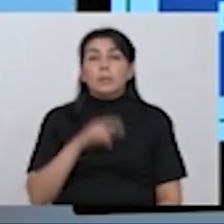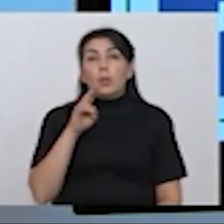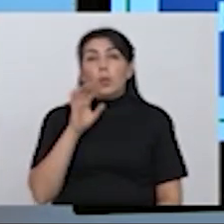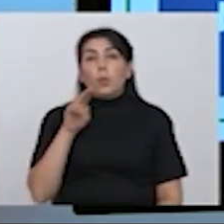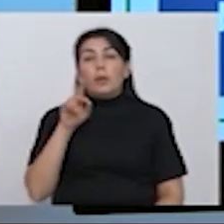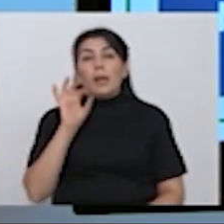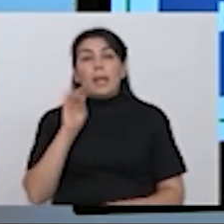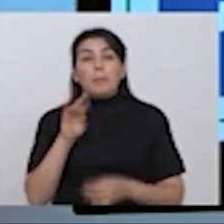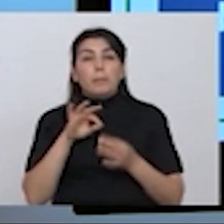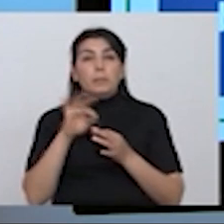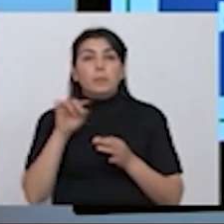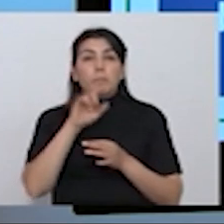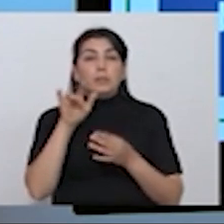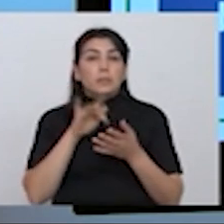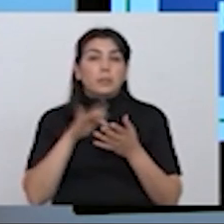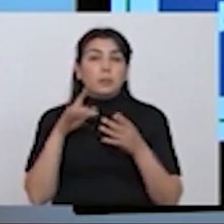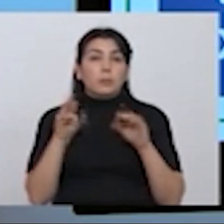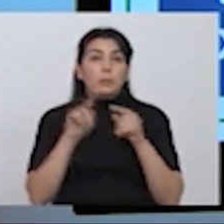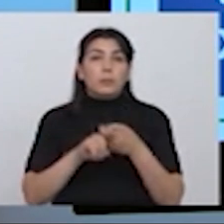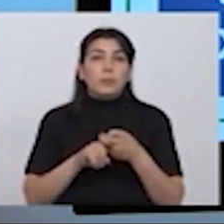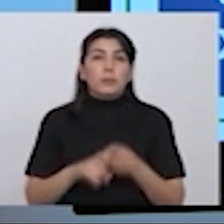iplari sentromeraga kelib birikadi.